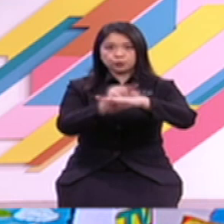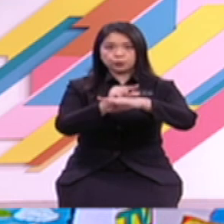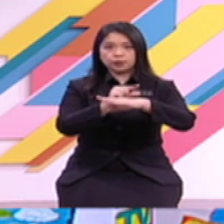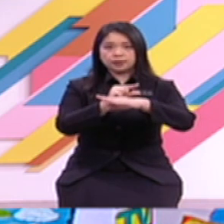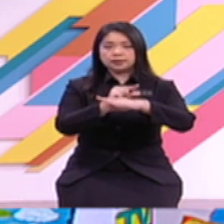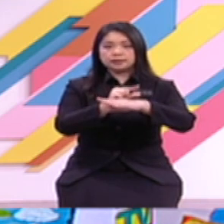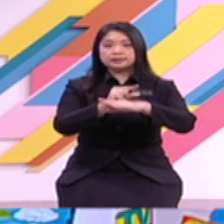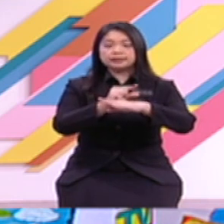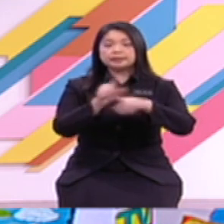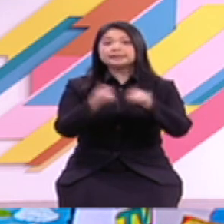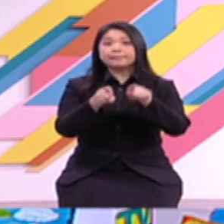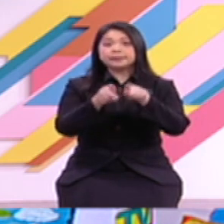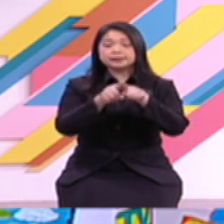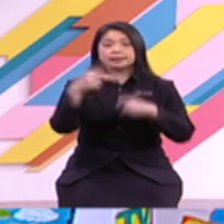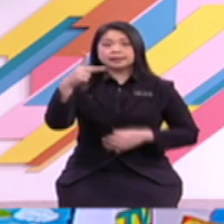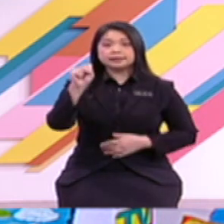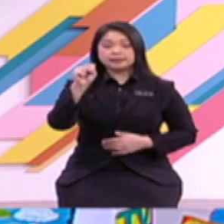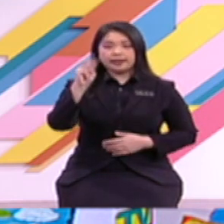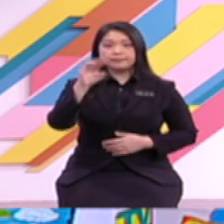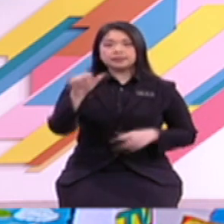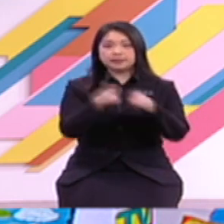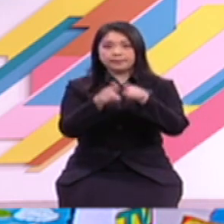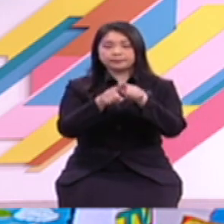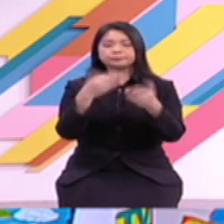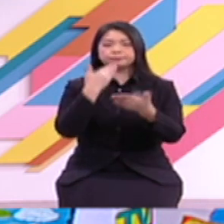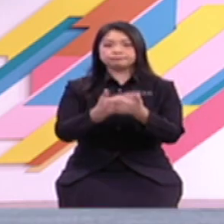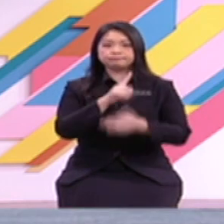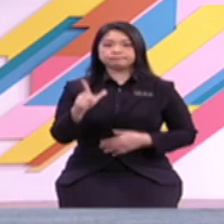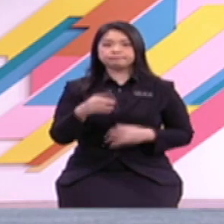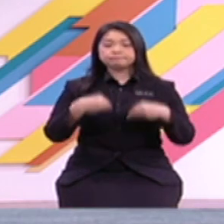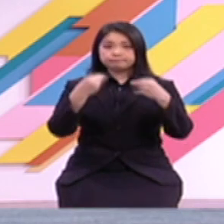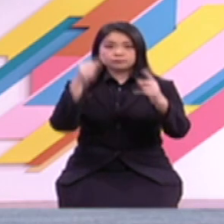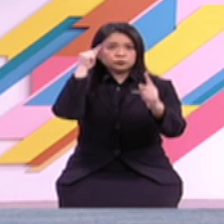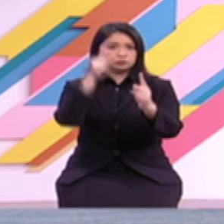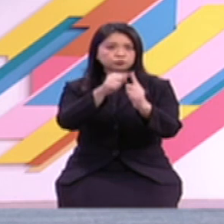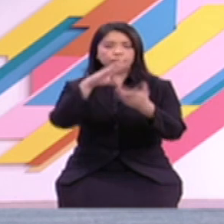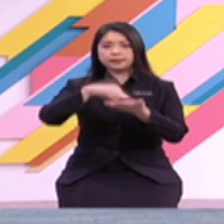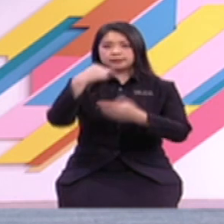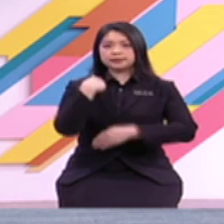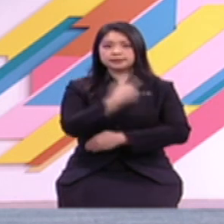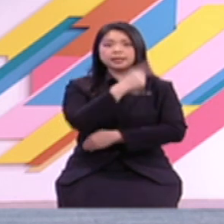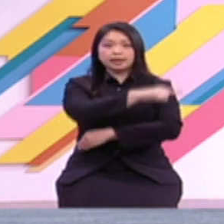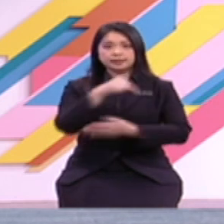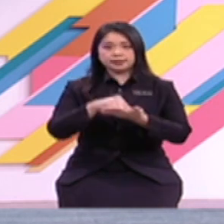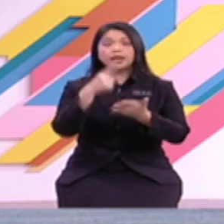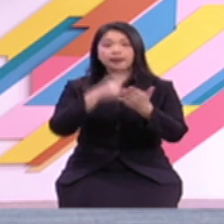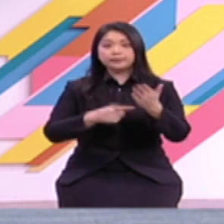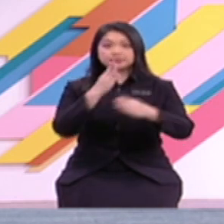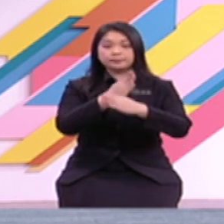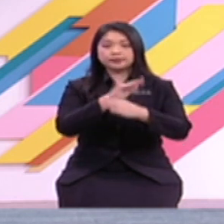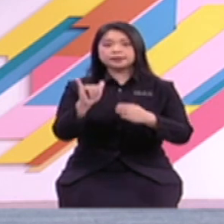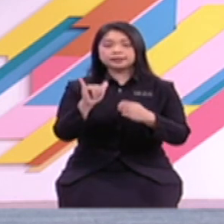oleh benda besok bisa Ya baiklah bagi tujuan pembelajaran kita hari ini Apakah sebenarnya